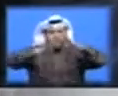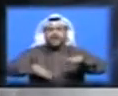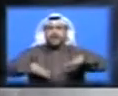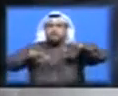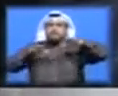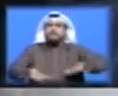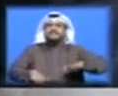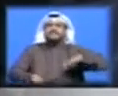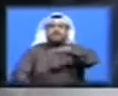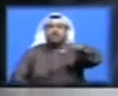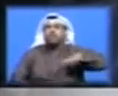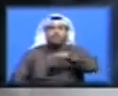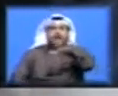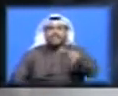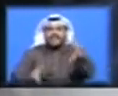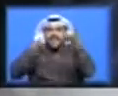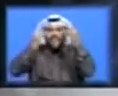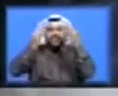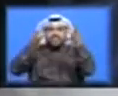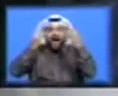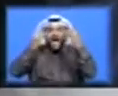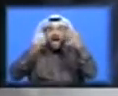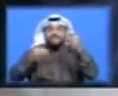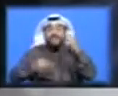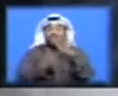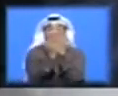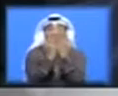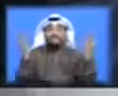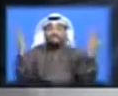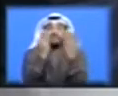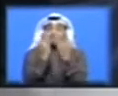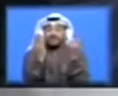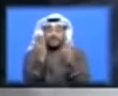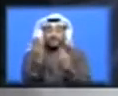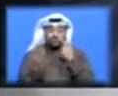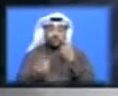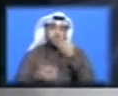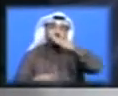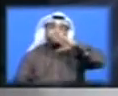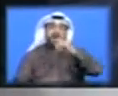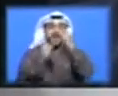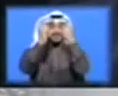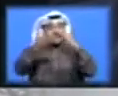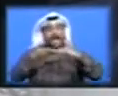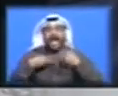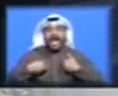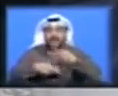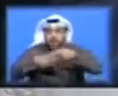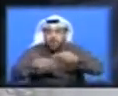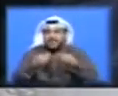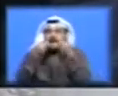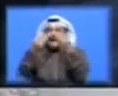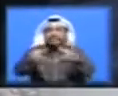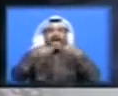تقديمه لهذه الهدايا الرمزية الجميلة من الفن التشكيلي، قدمت لمكتب الرئاسة ولأيضا مع مكتب معالي